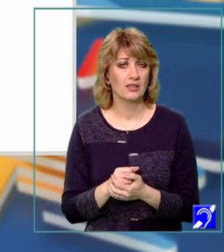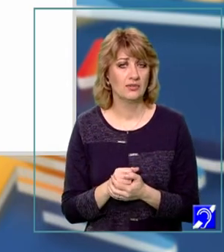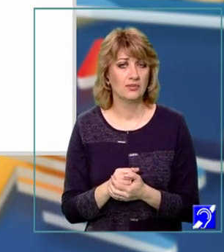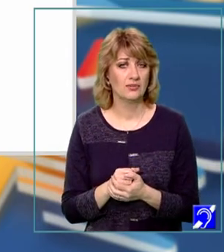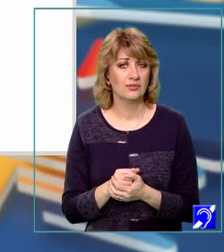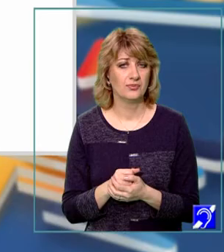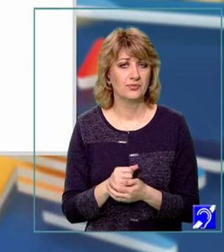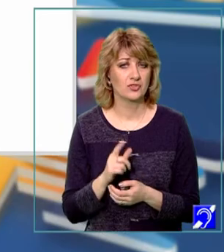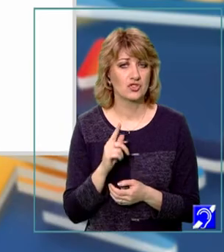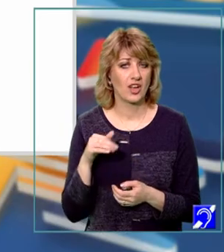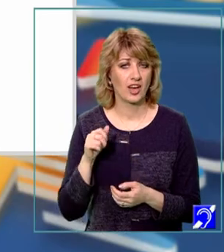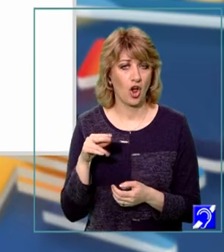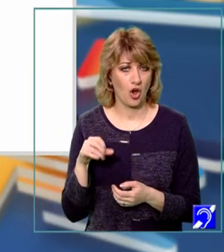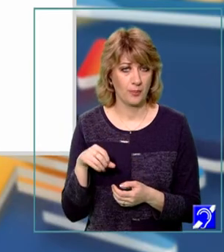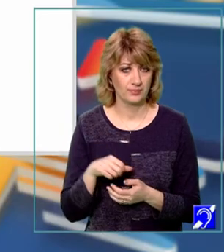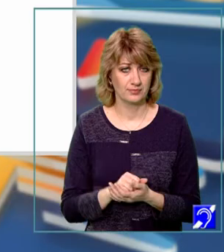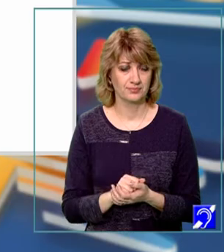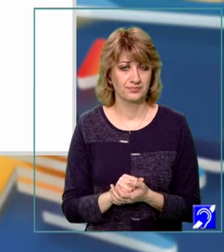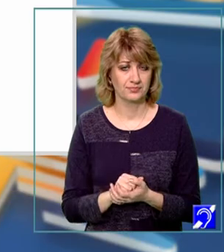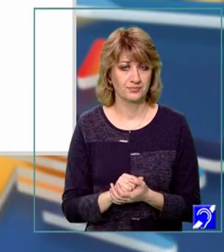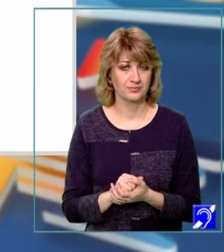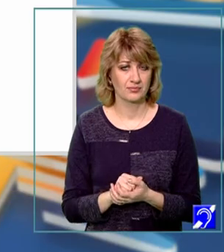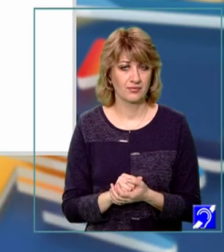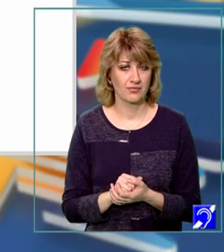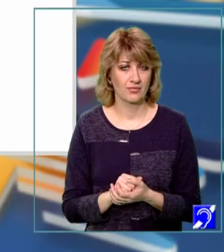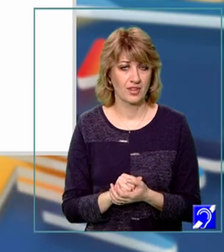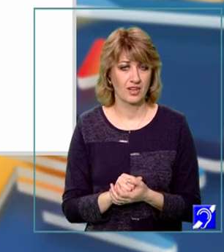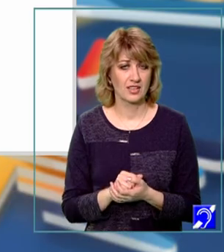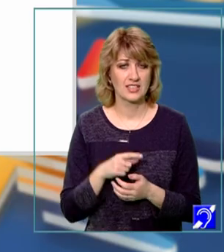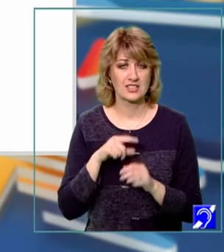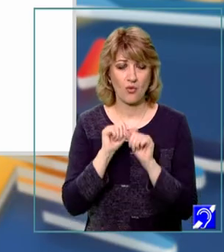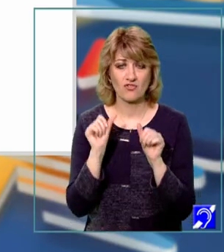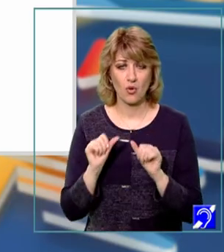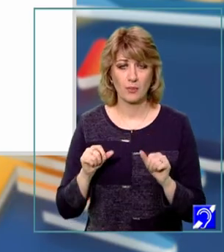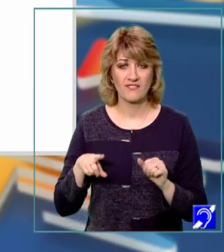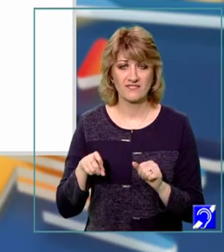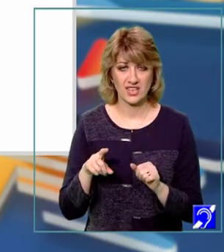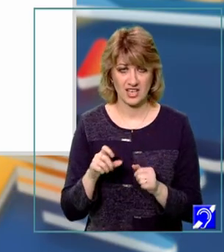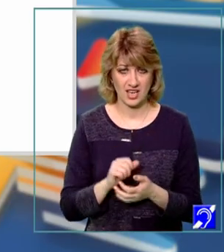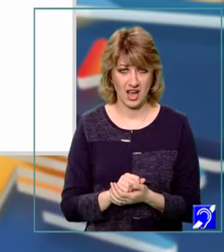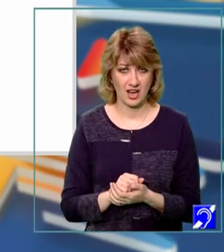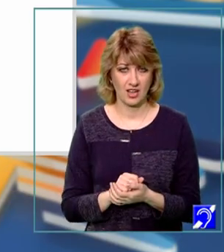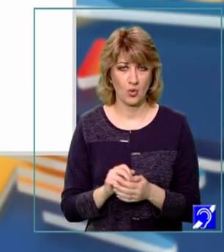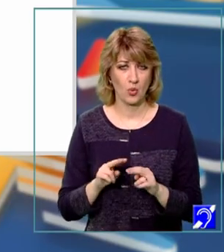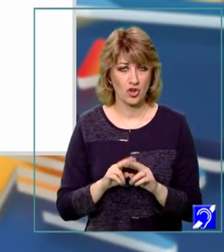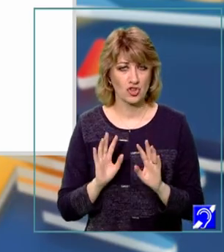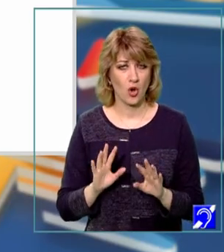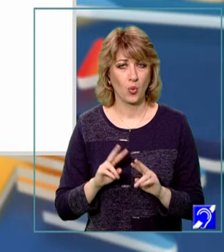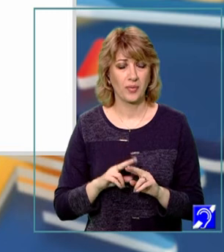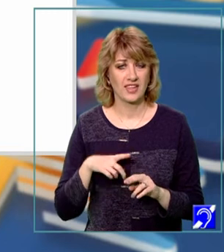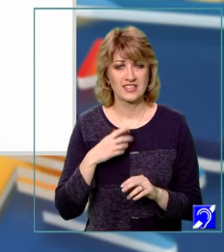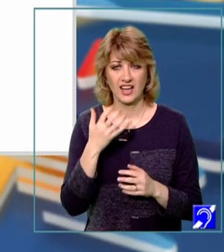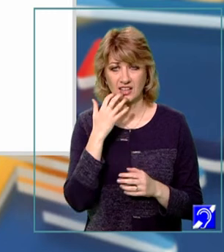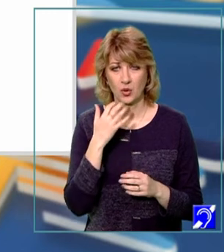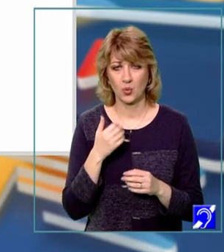un nou termen, ce numim virion. Virion este forma virală, așa cum este ea în aer, pe